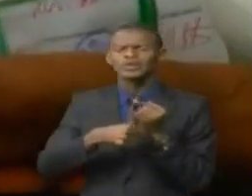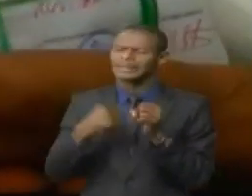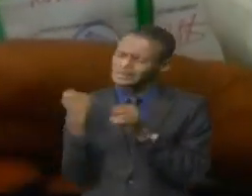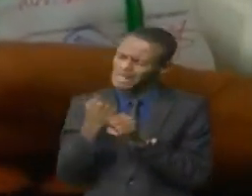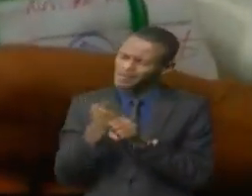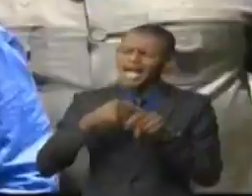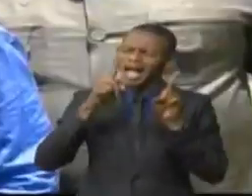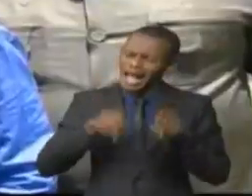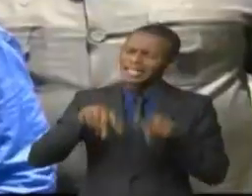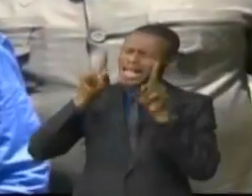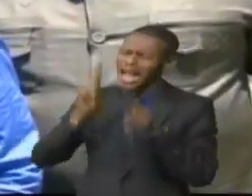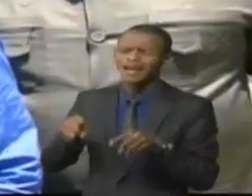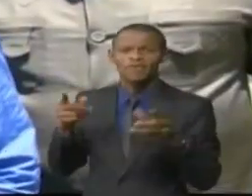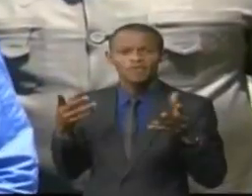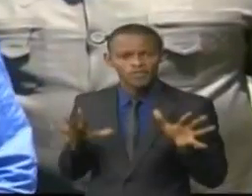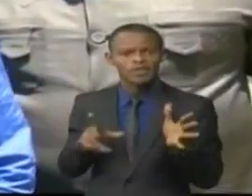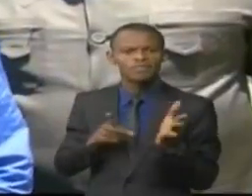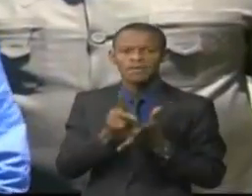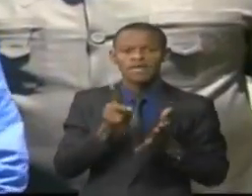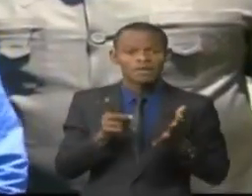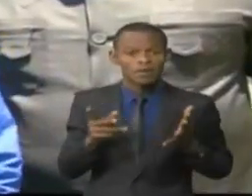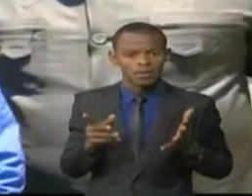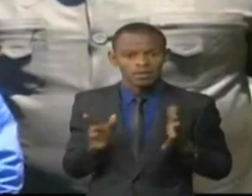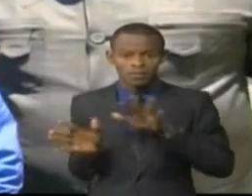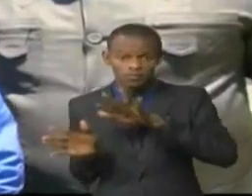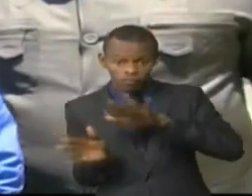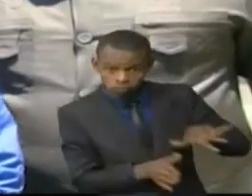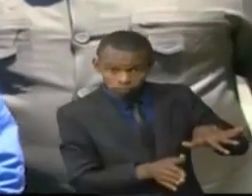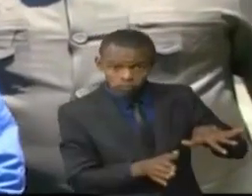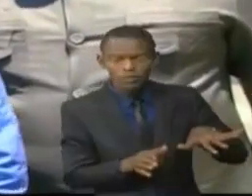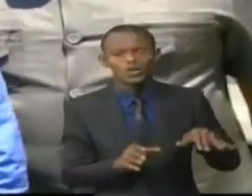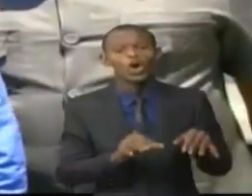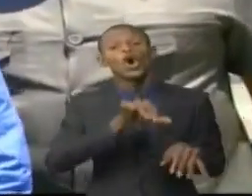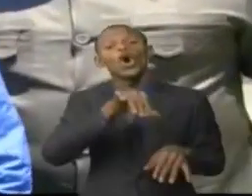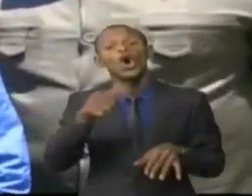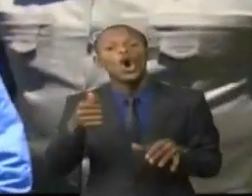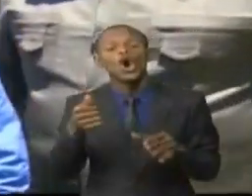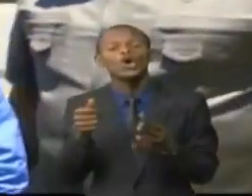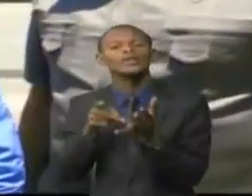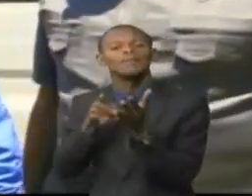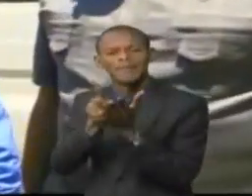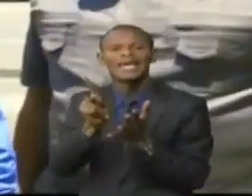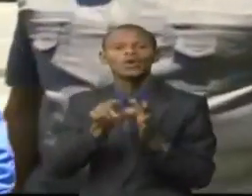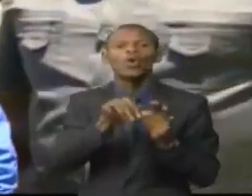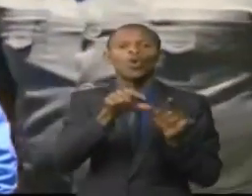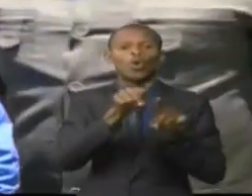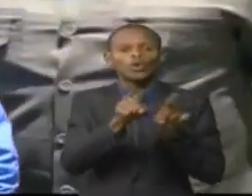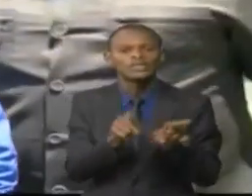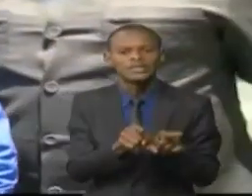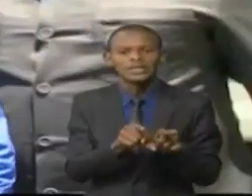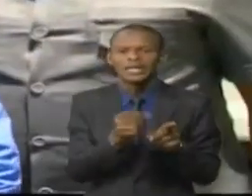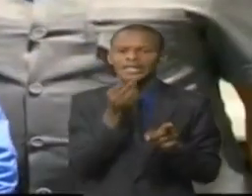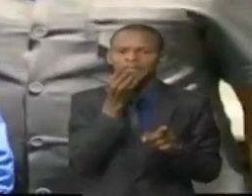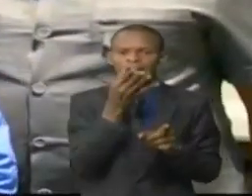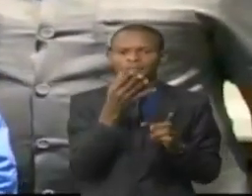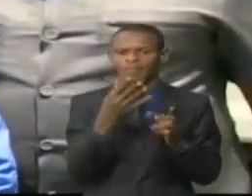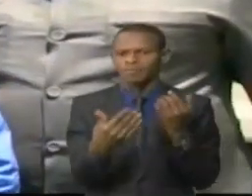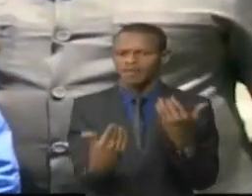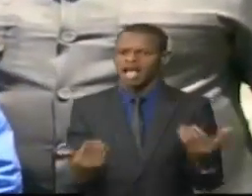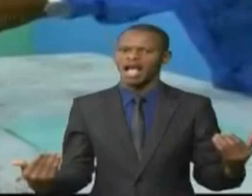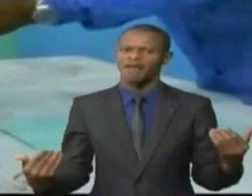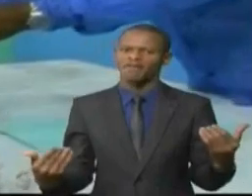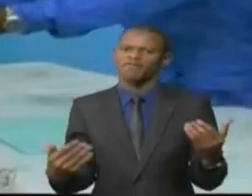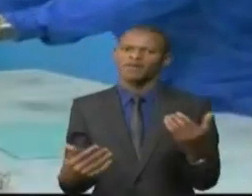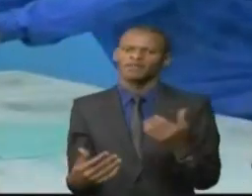Alidor Mamina Kaïcha. La CNSS doit en principe être partout parce qu'elle s'occupe des personnes vulnérables, des enfants à travers les allocations familiales, des femmes